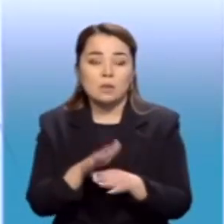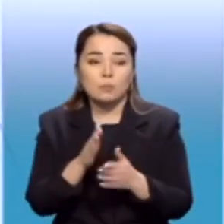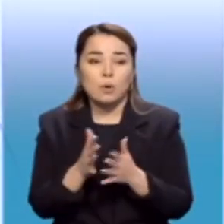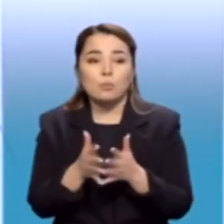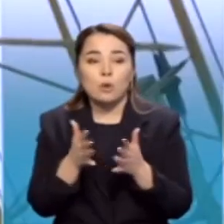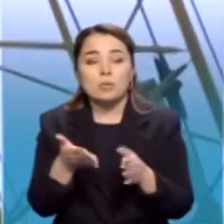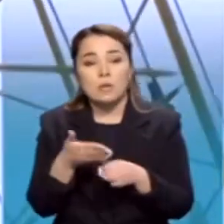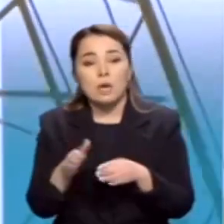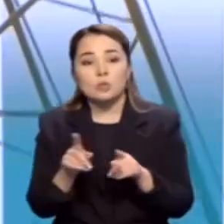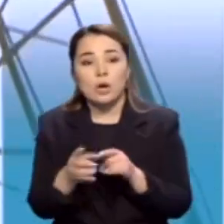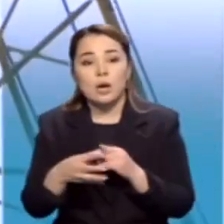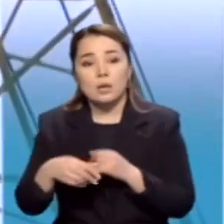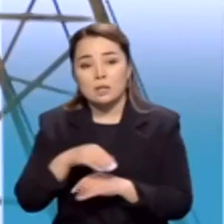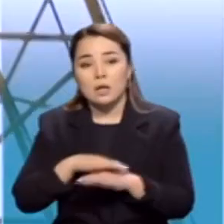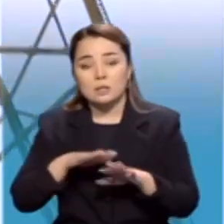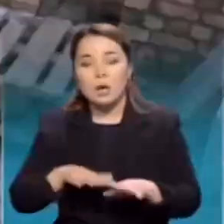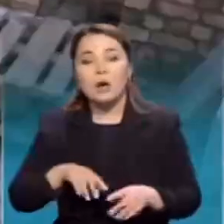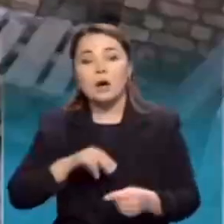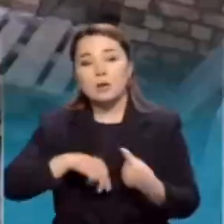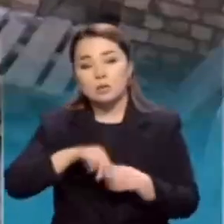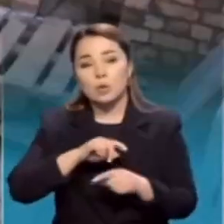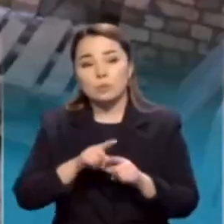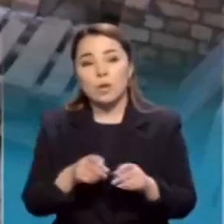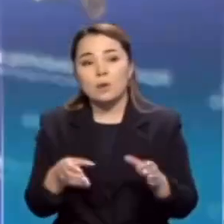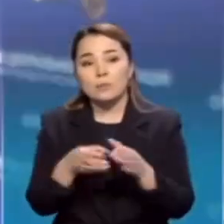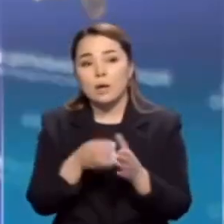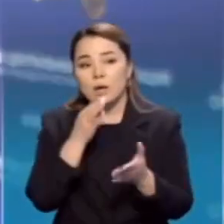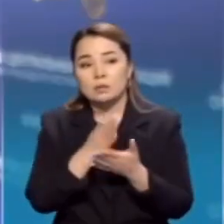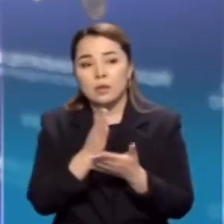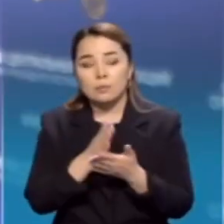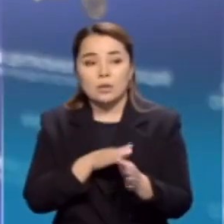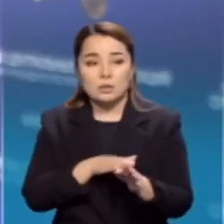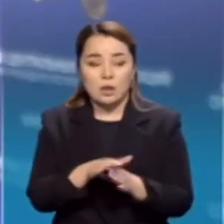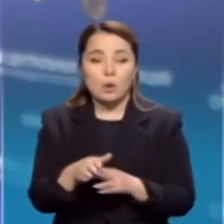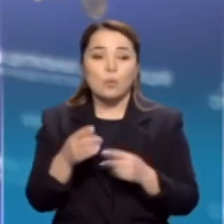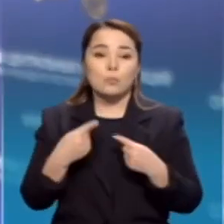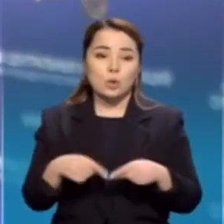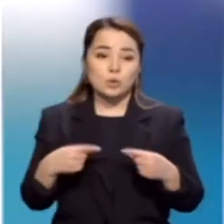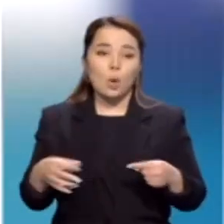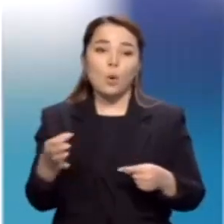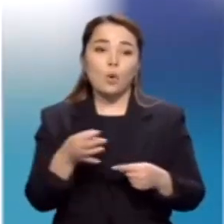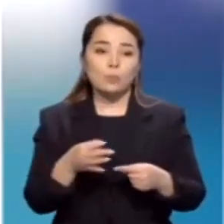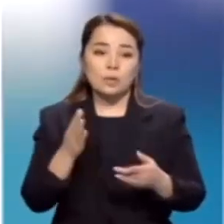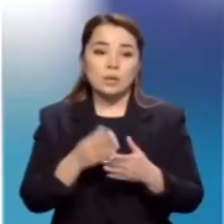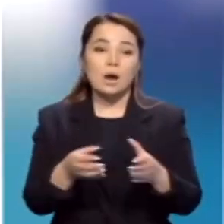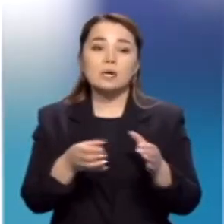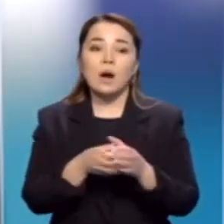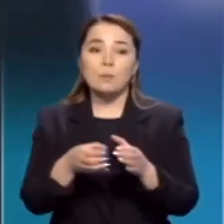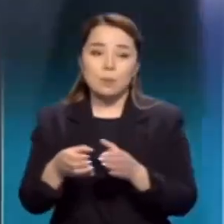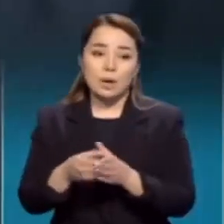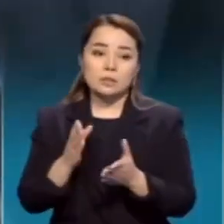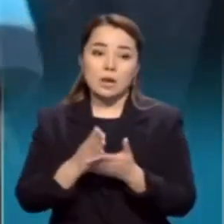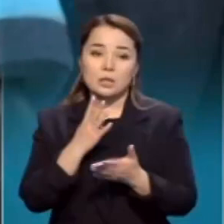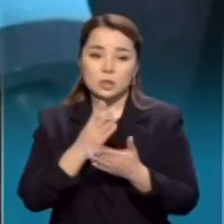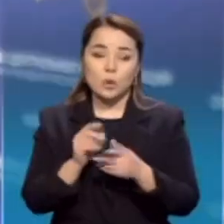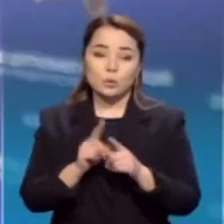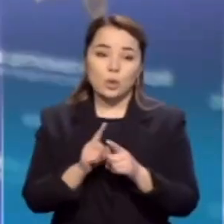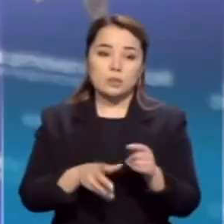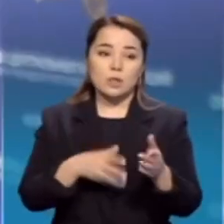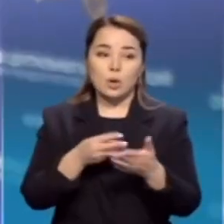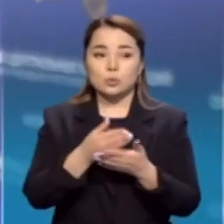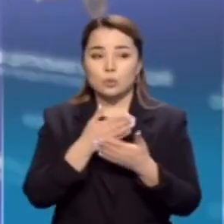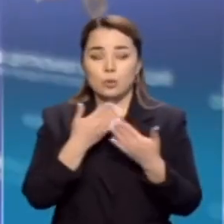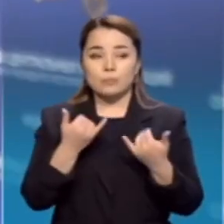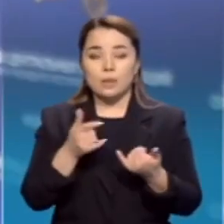бөлек өңірлерде жергілікті кәсіпкерге басымдық беретін механизм жасалып жатыр. Басқа облыстардан келген компания бар, ол жаққа келіп, олар салық төлемейді,